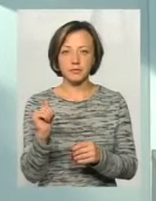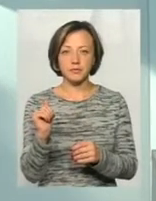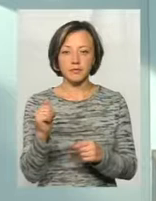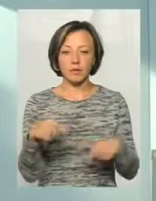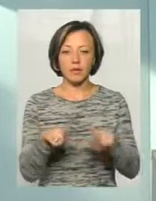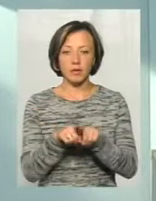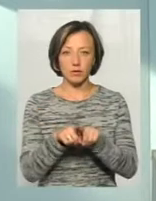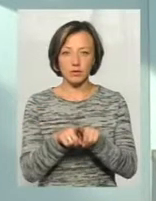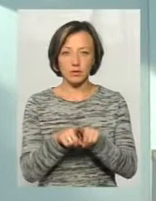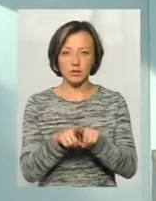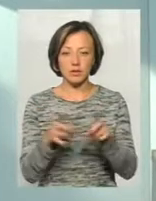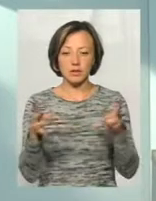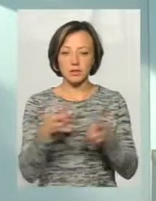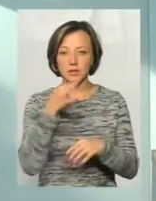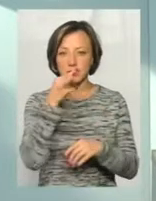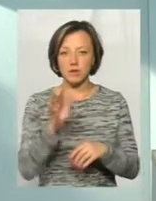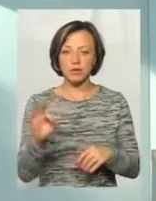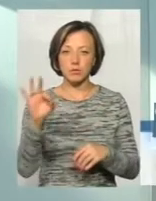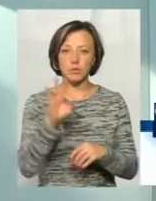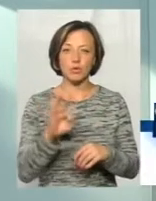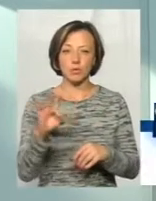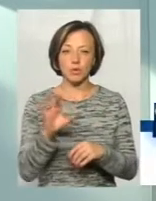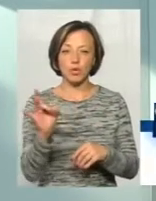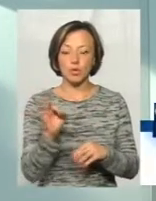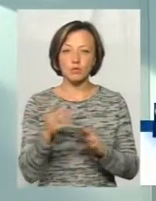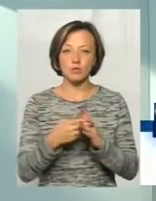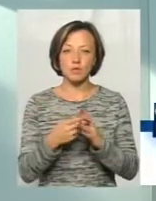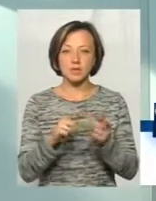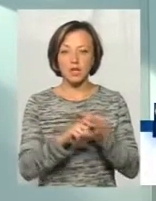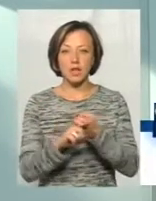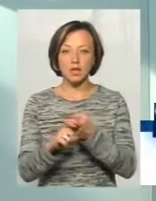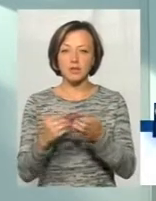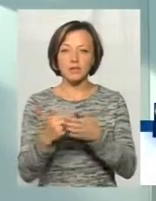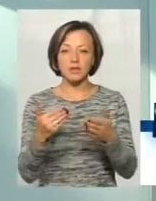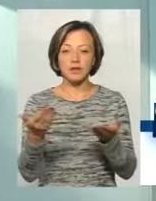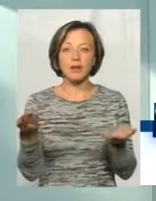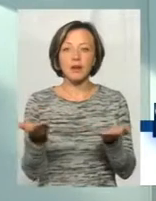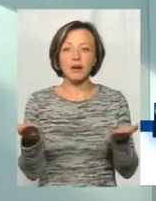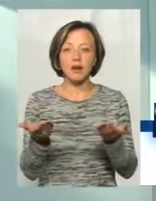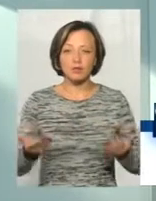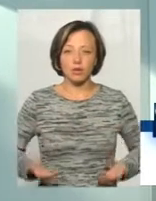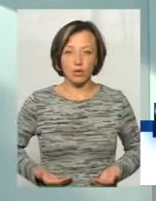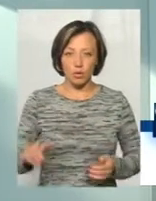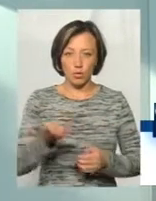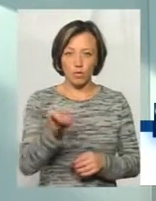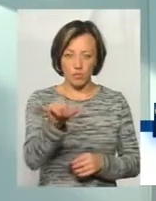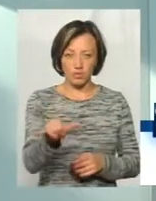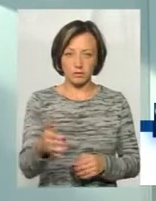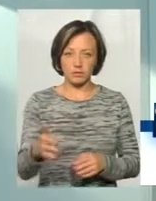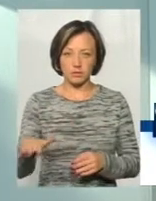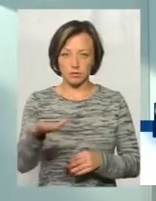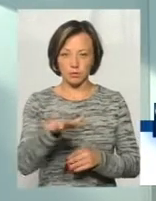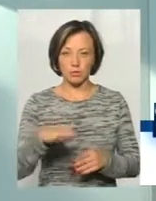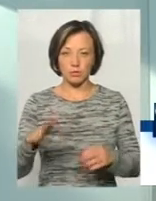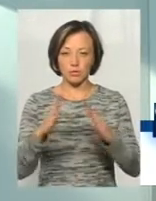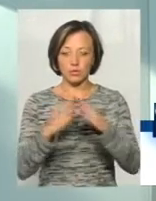Також тут слід зазначити про те, що розмір субсидії залежить від характеристики житла. От, від